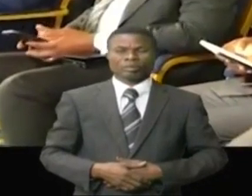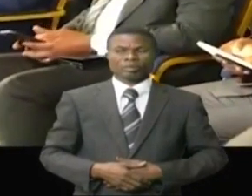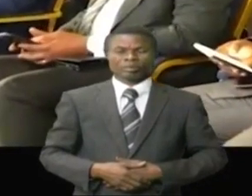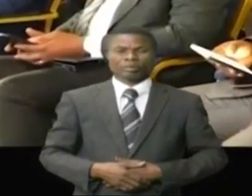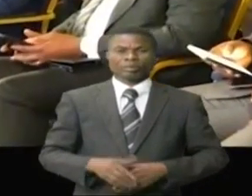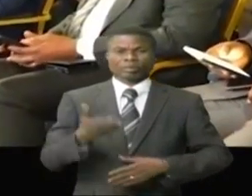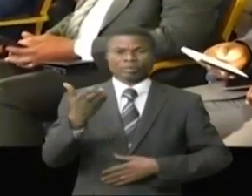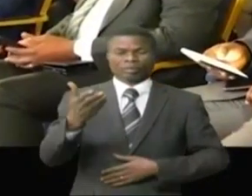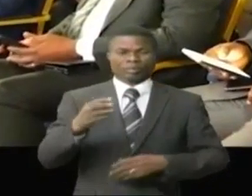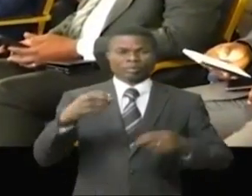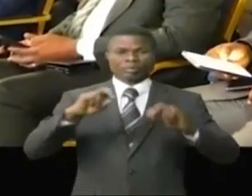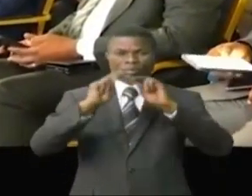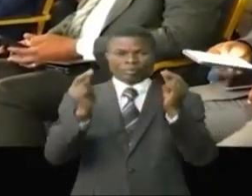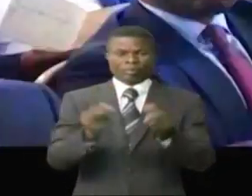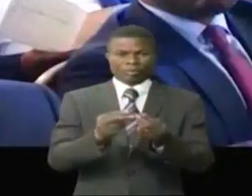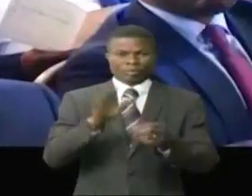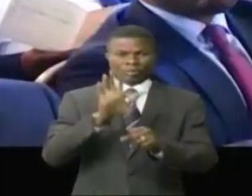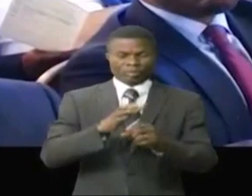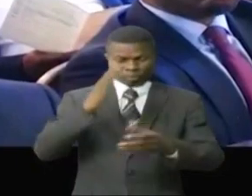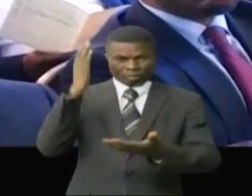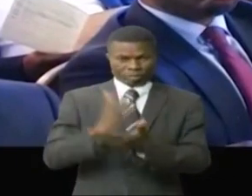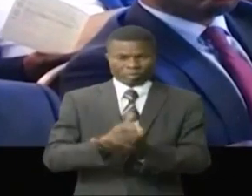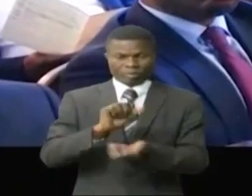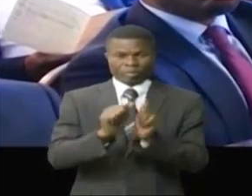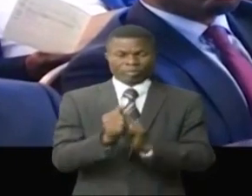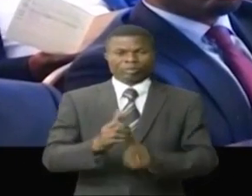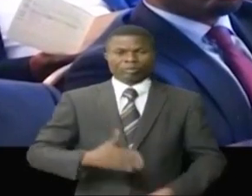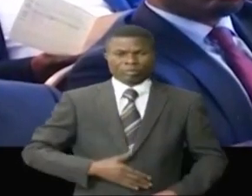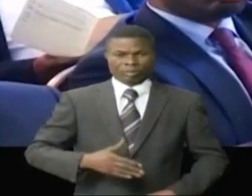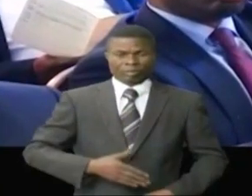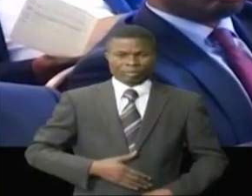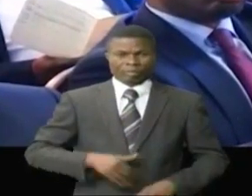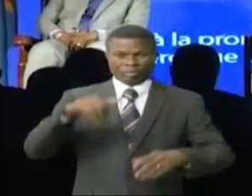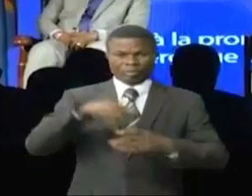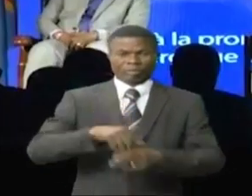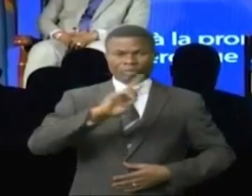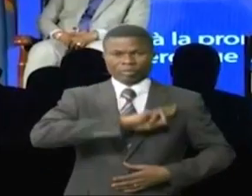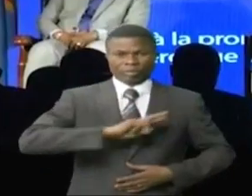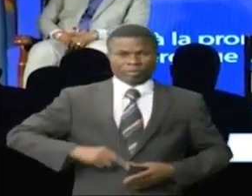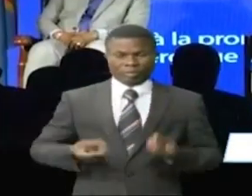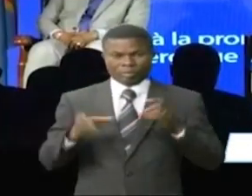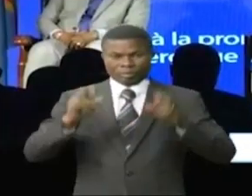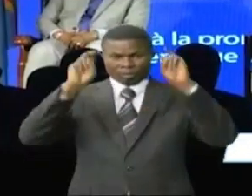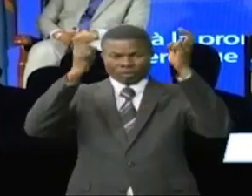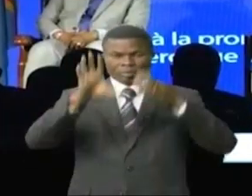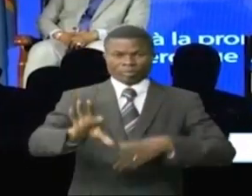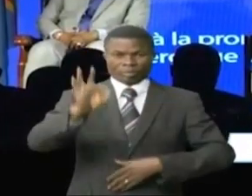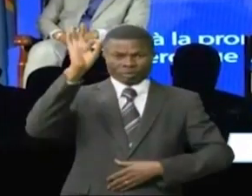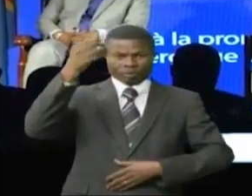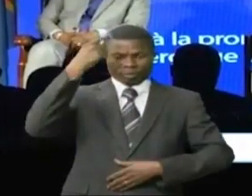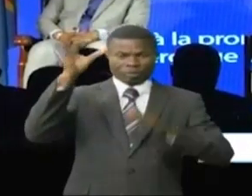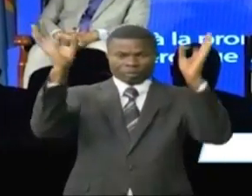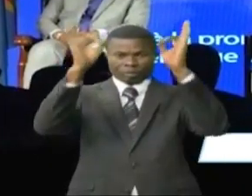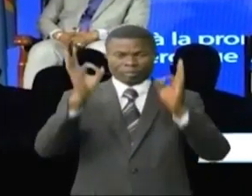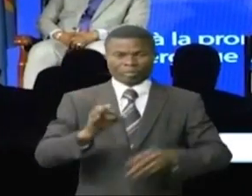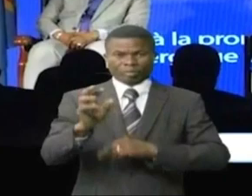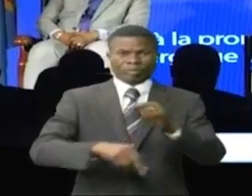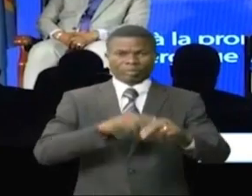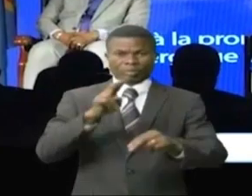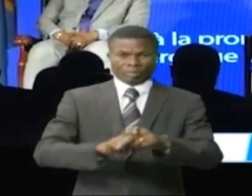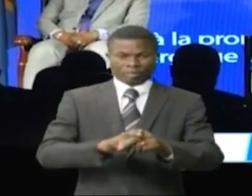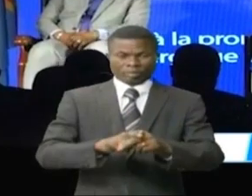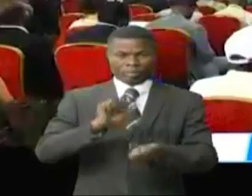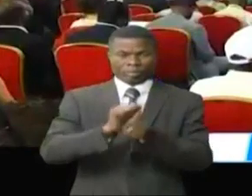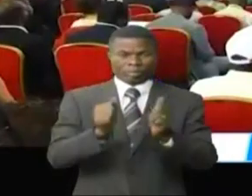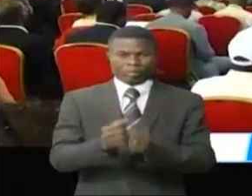et synergique de lutte contre la malnutrition en RDC, c'est le thème retenu pour le Forum national sur